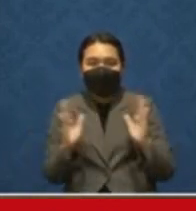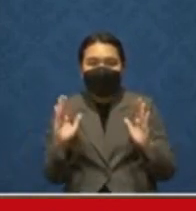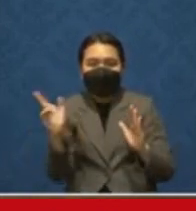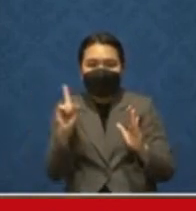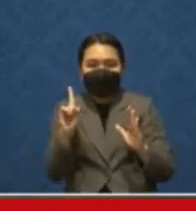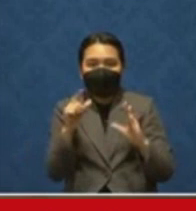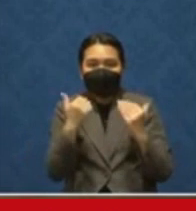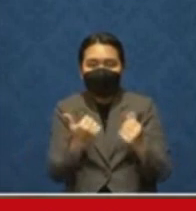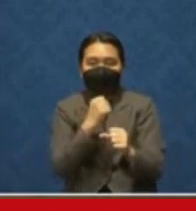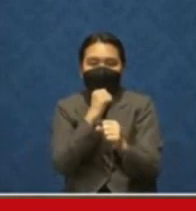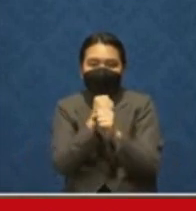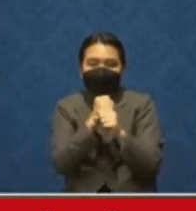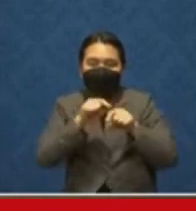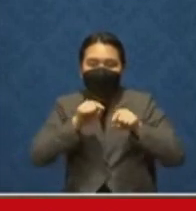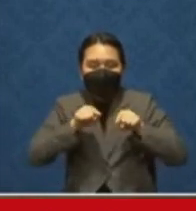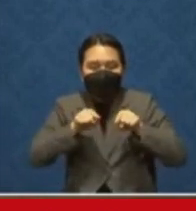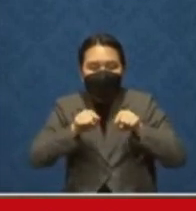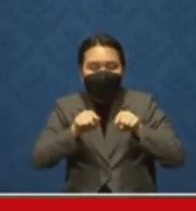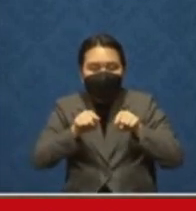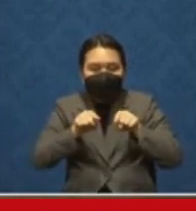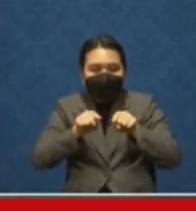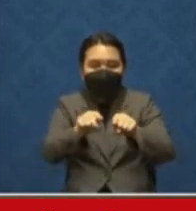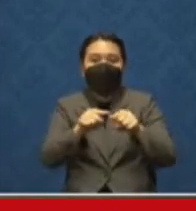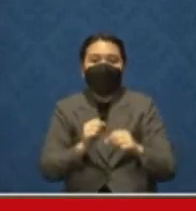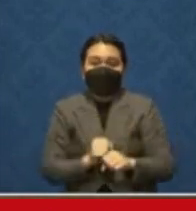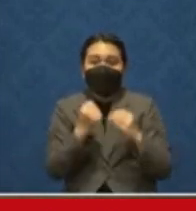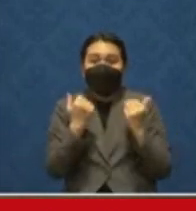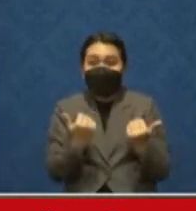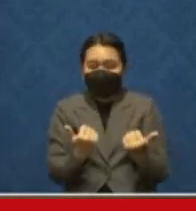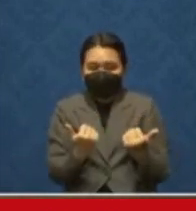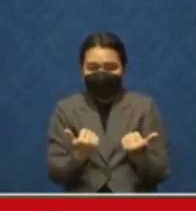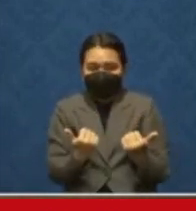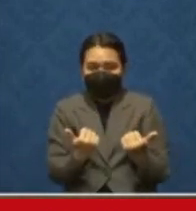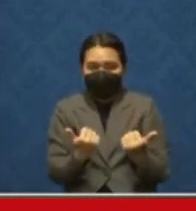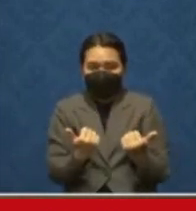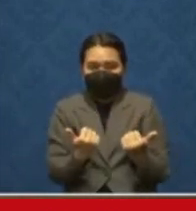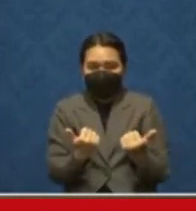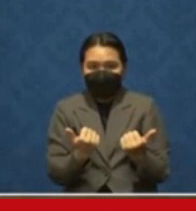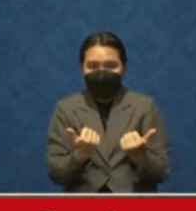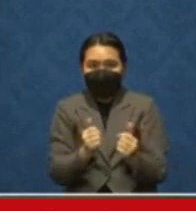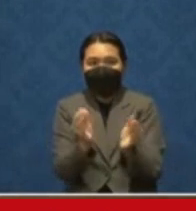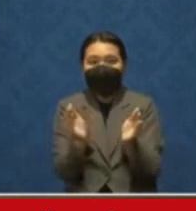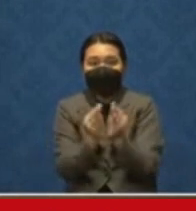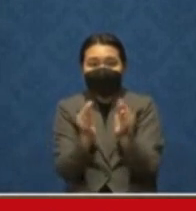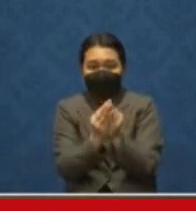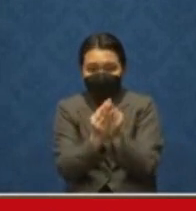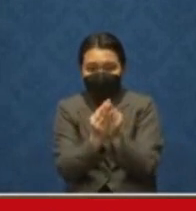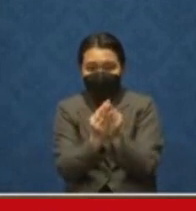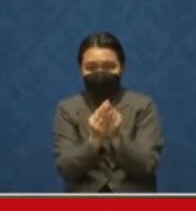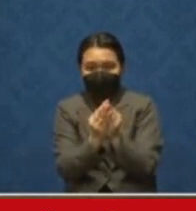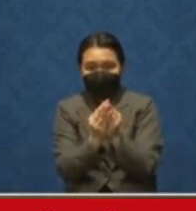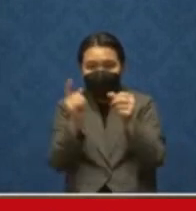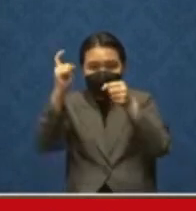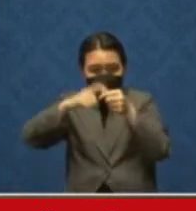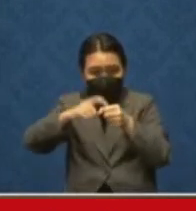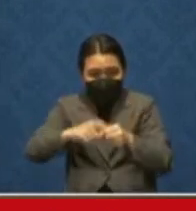และนี่คือประโยชน์ที่ระวังอยากเห็นใจอย่างไรก็ตามครับต้องขอบคุณพี่น้องภาคประชาชนเต็มที่ได้